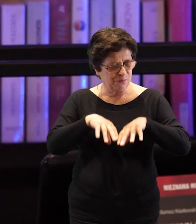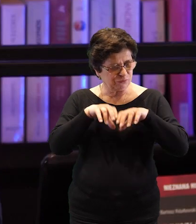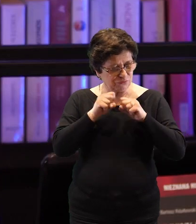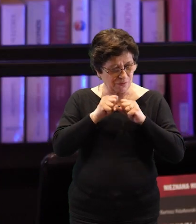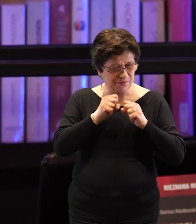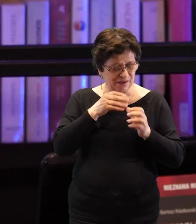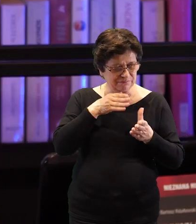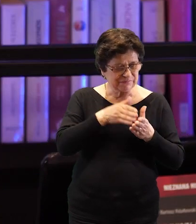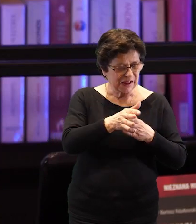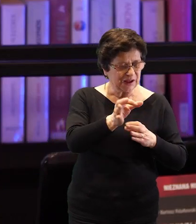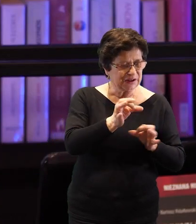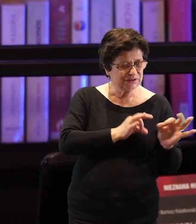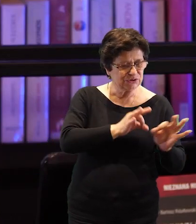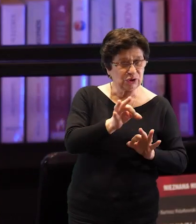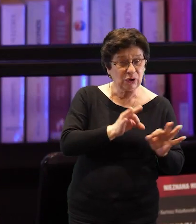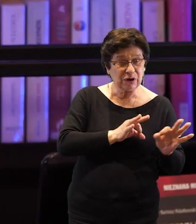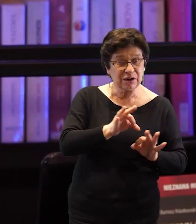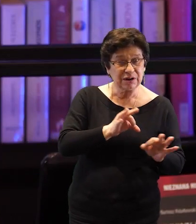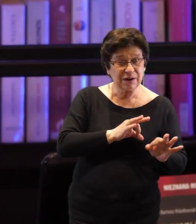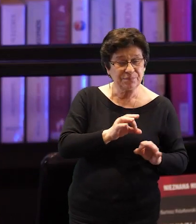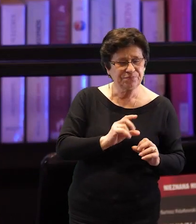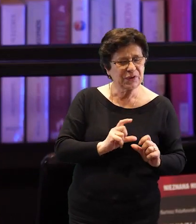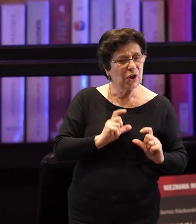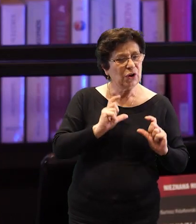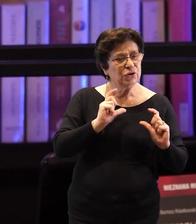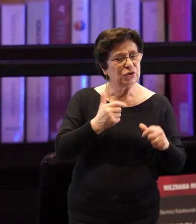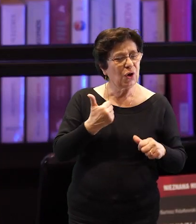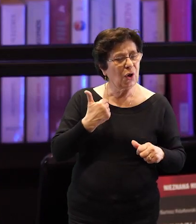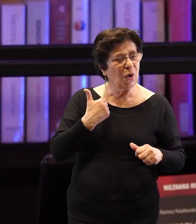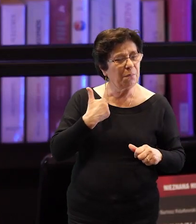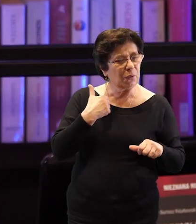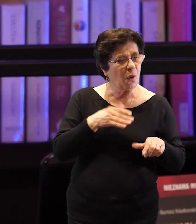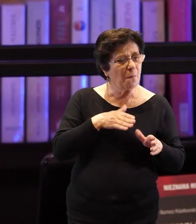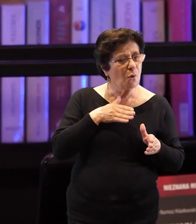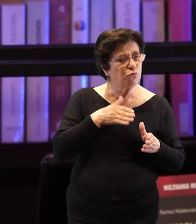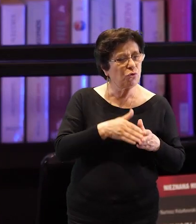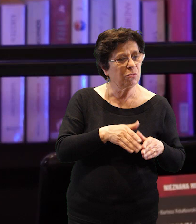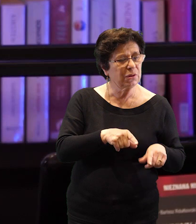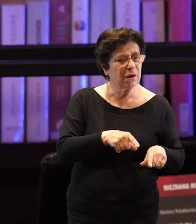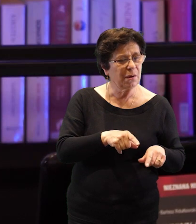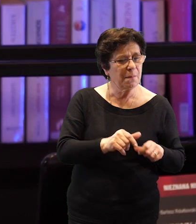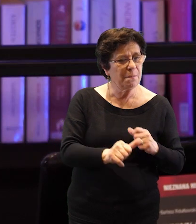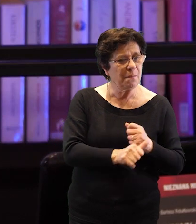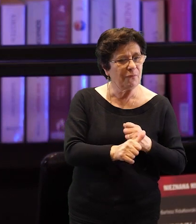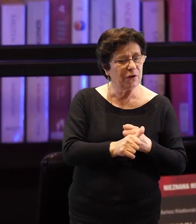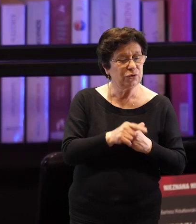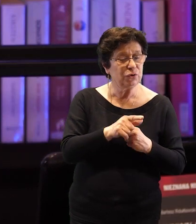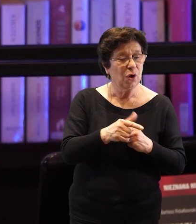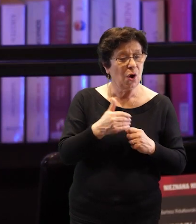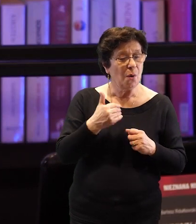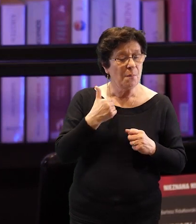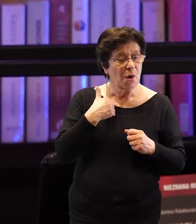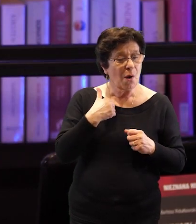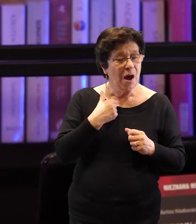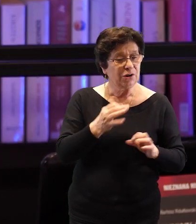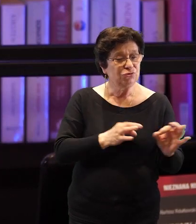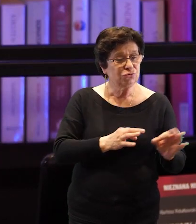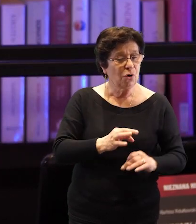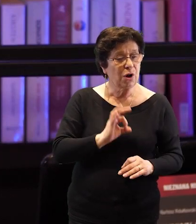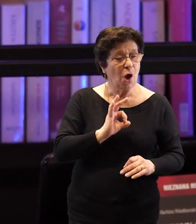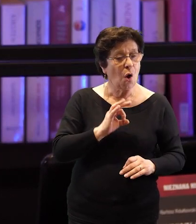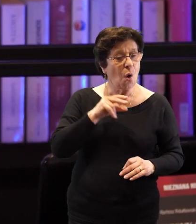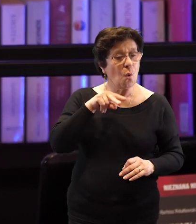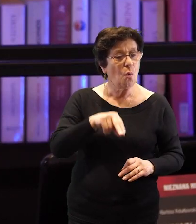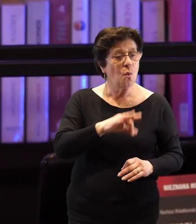po pierwsze mogłem zobaczyć, co było tak naprawdę jej początkiem. Na początkiem była historia o UFO,